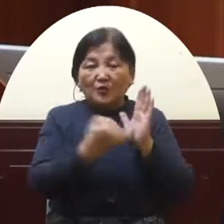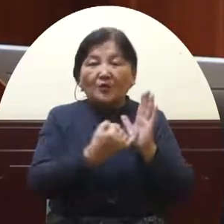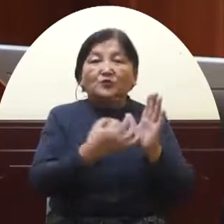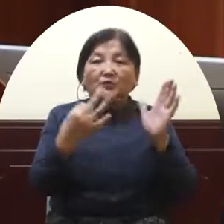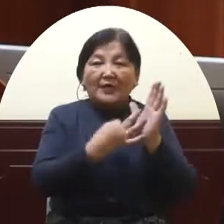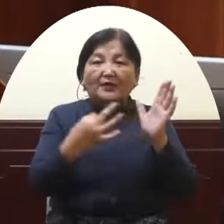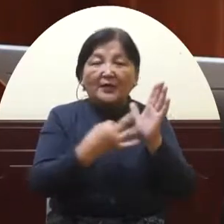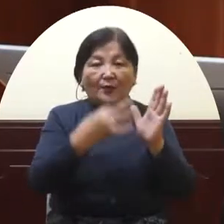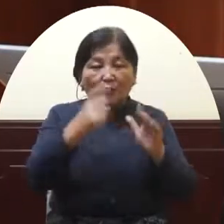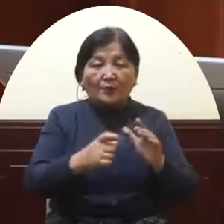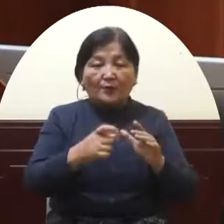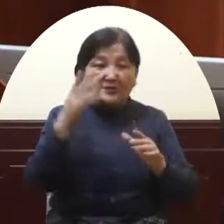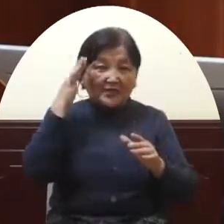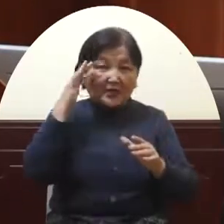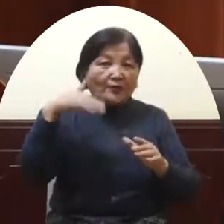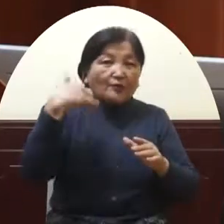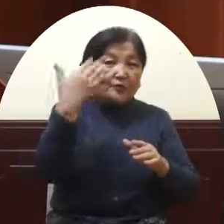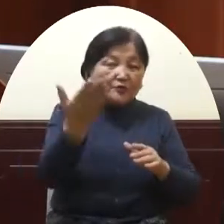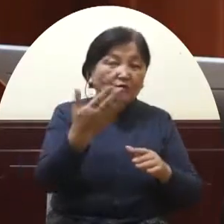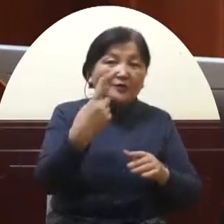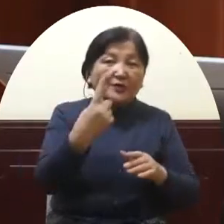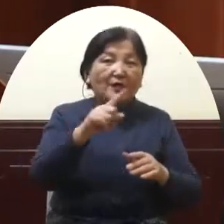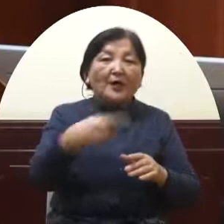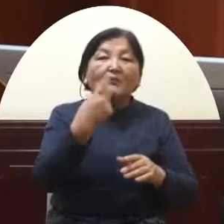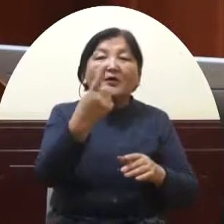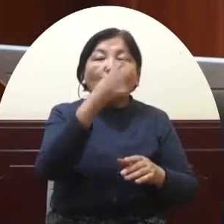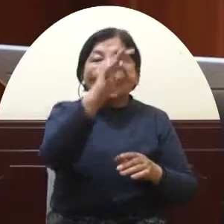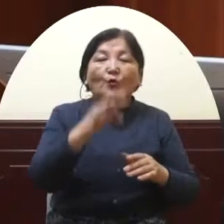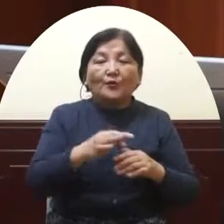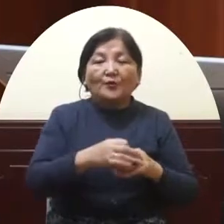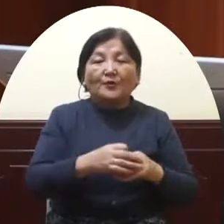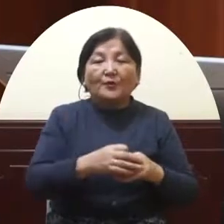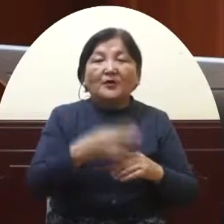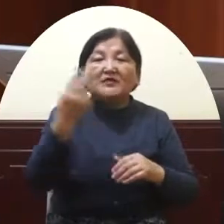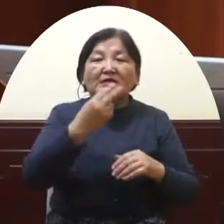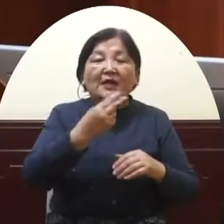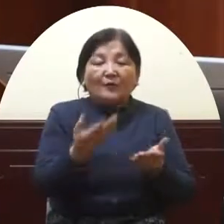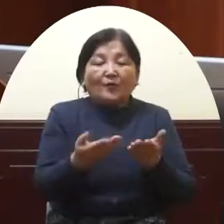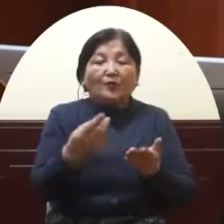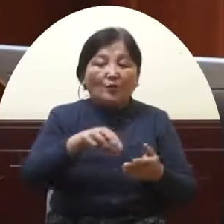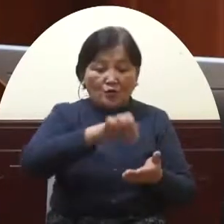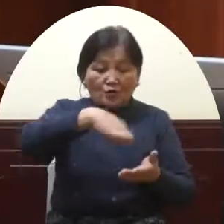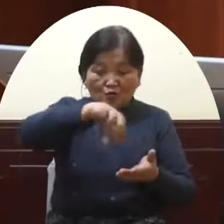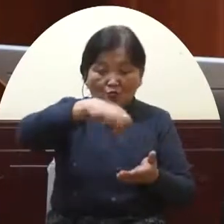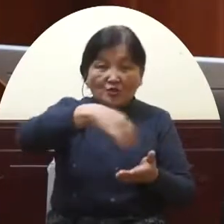13,688 хүн санал өгсөн нийт сонгогчдын 1.1% нь цагаан сонголт хийсэн байна.